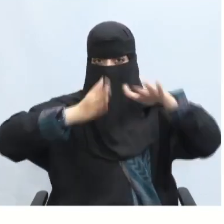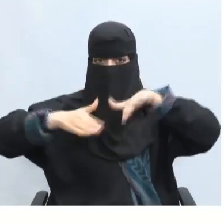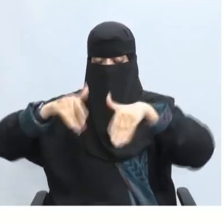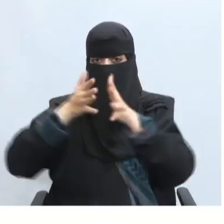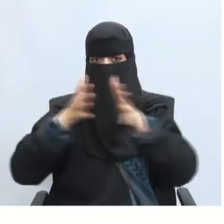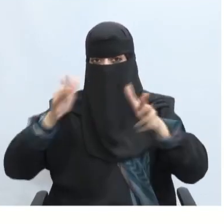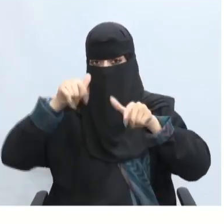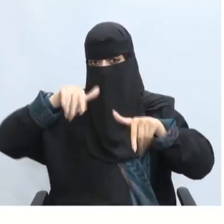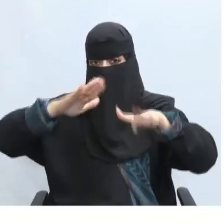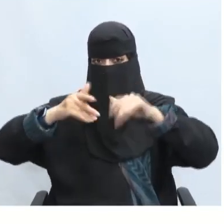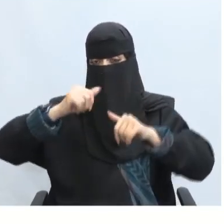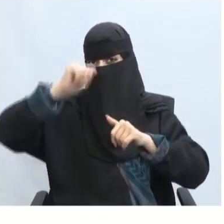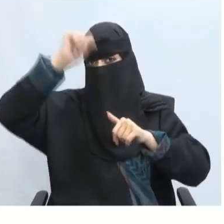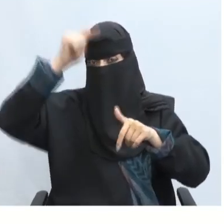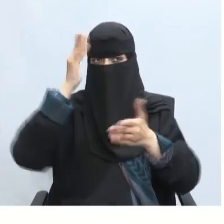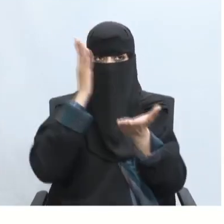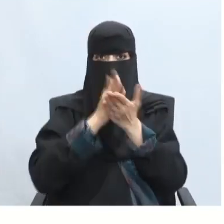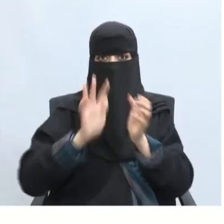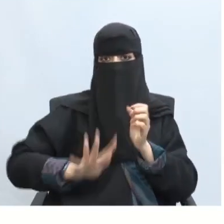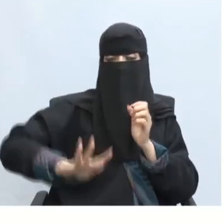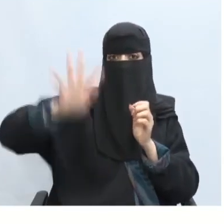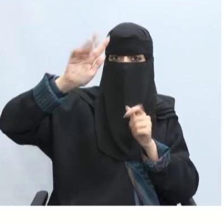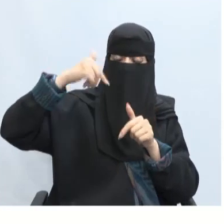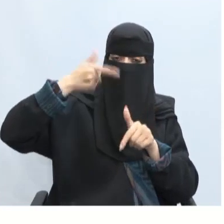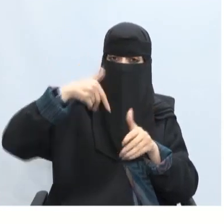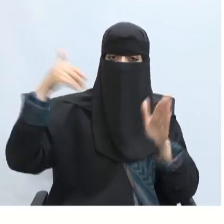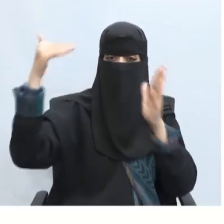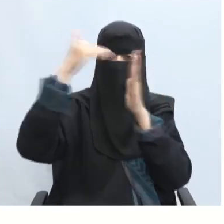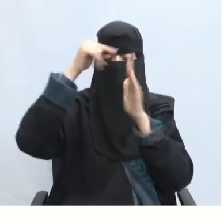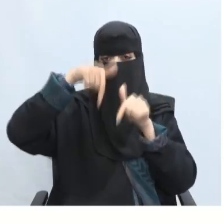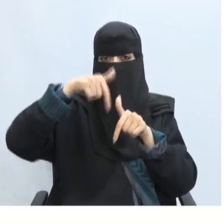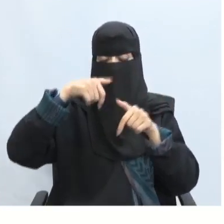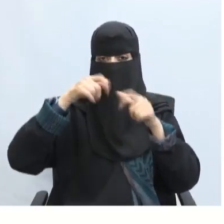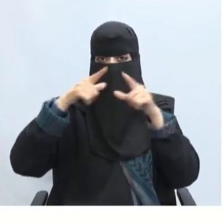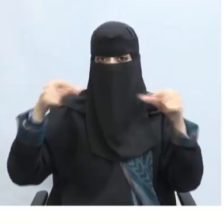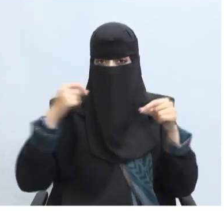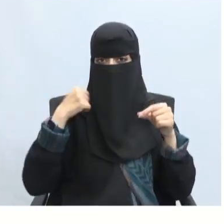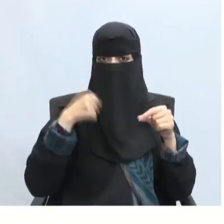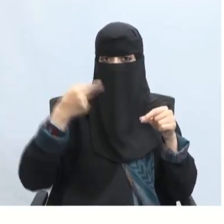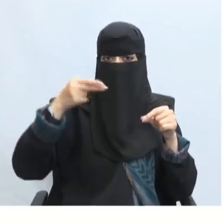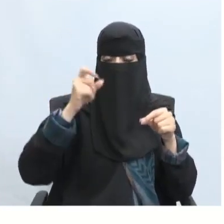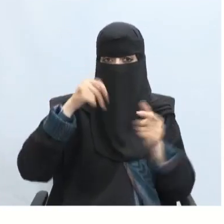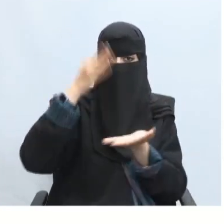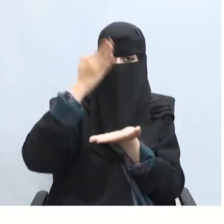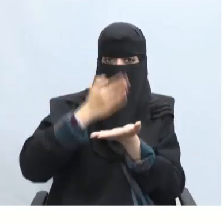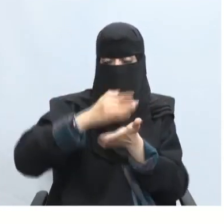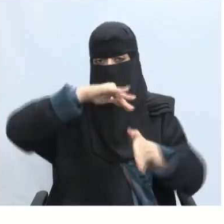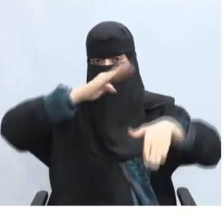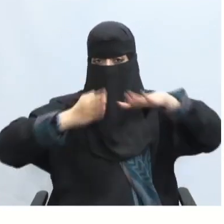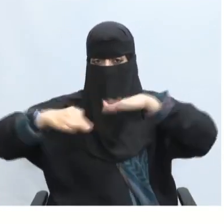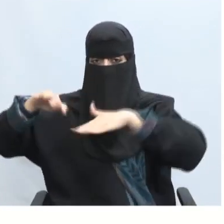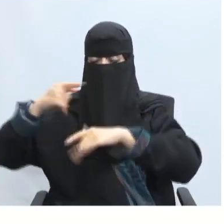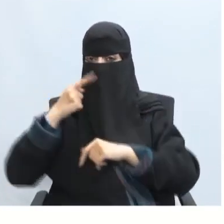والهندي وتتجه شمالا حتى خليج عدن واوا سط البحر الاحمر